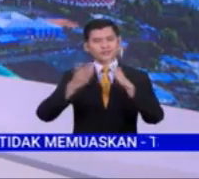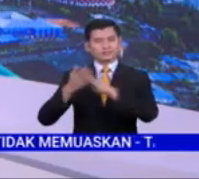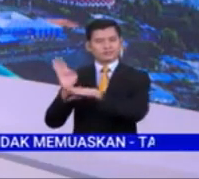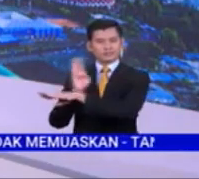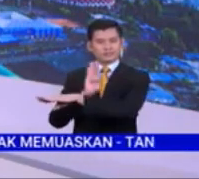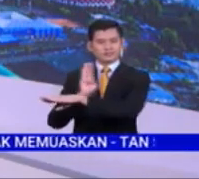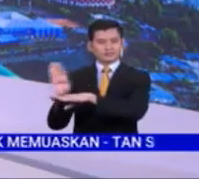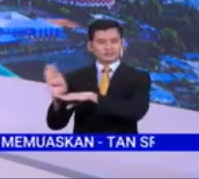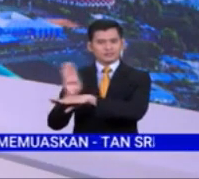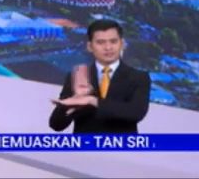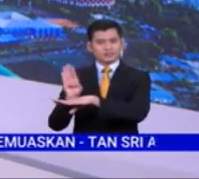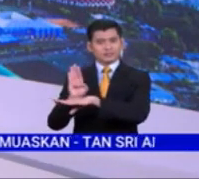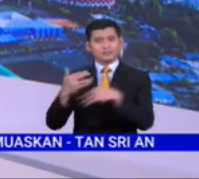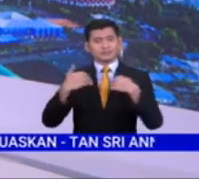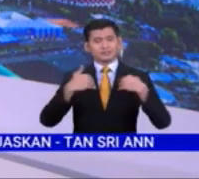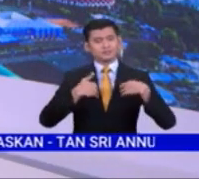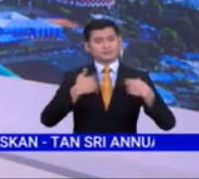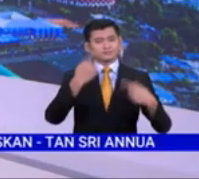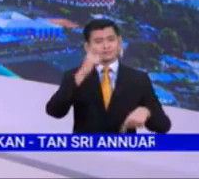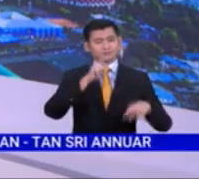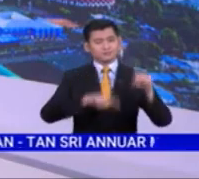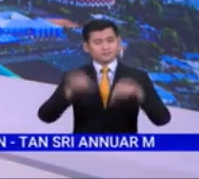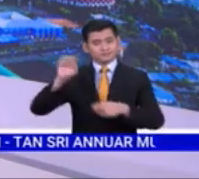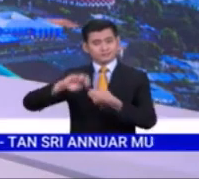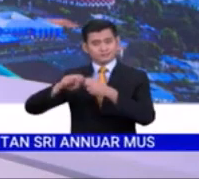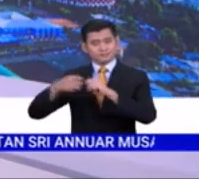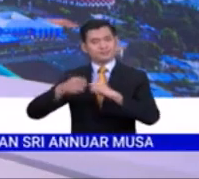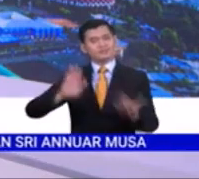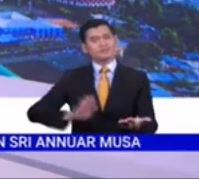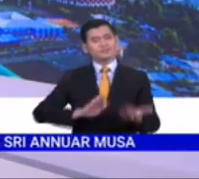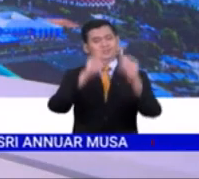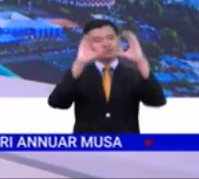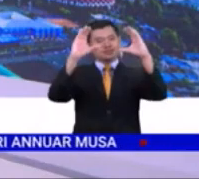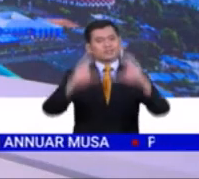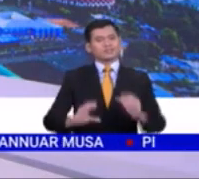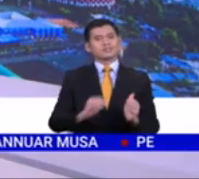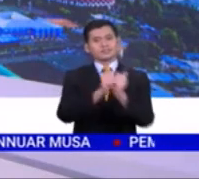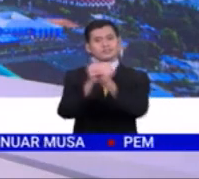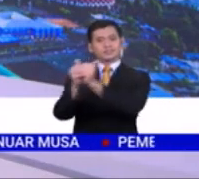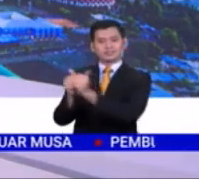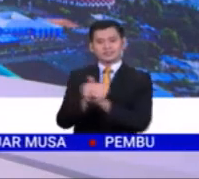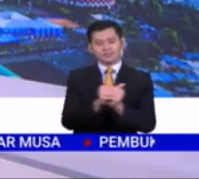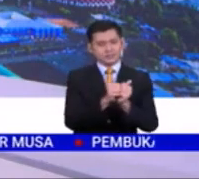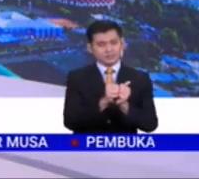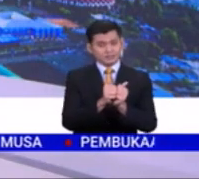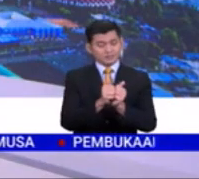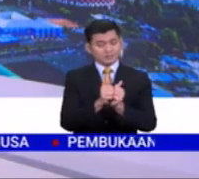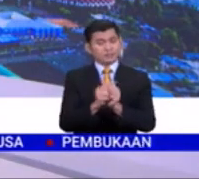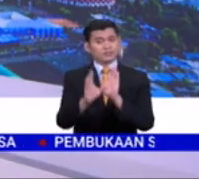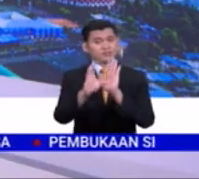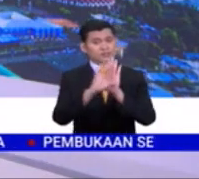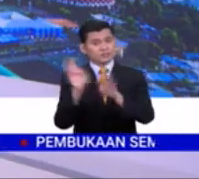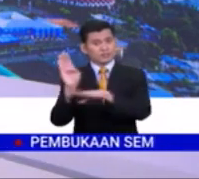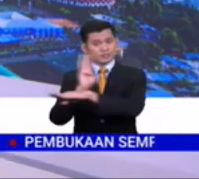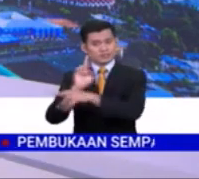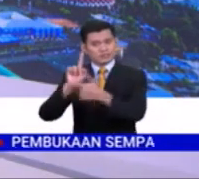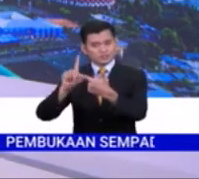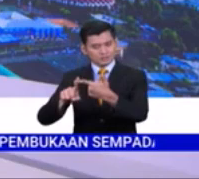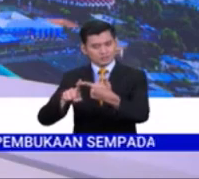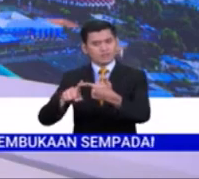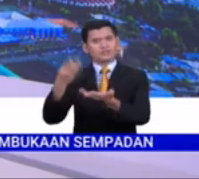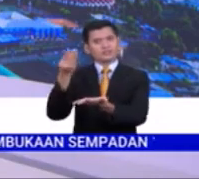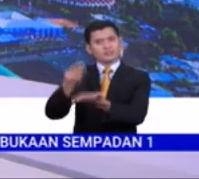Ke arah itu, beberapa isu perlu ditangani secara holistik termasuk aspek makroekonomi, dasar kewangan